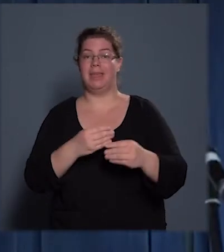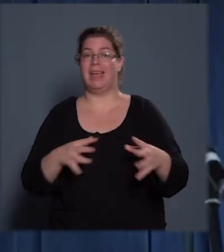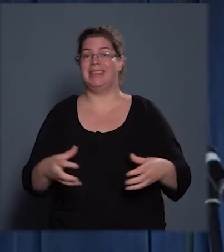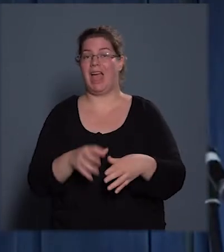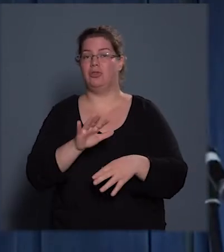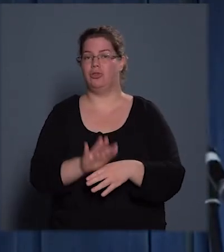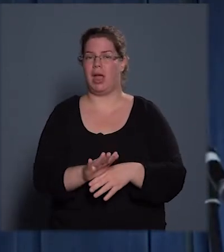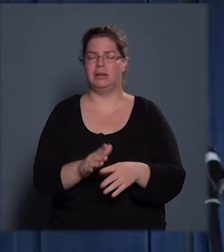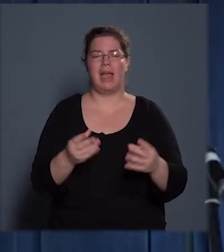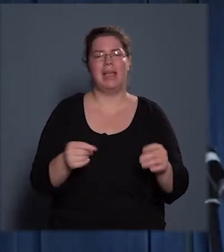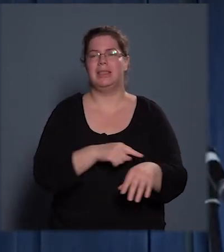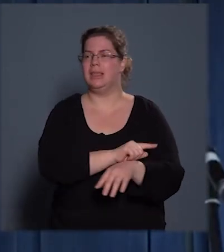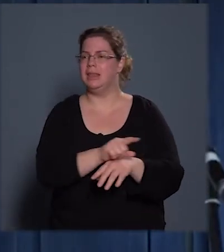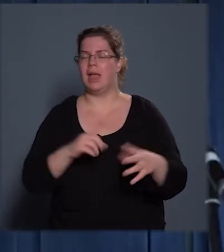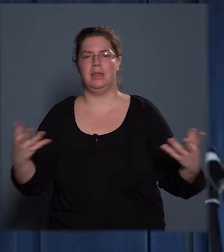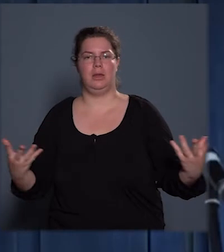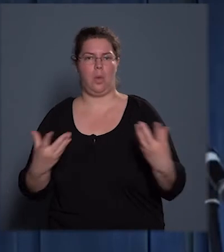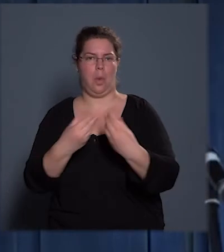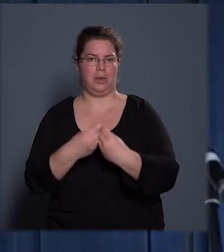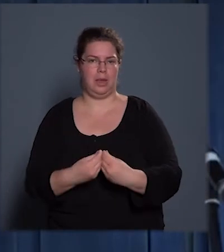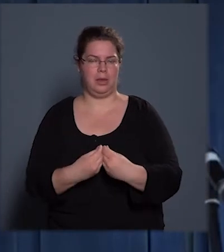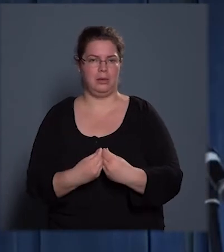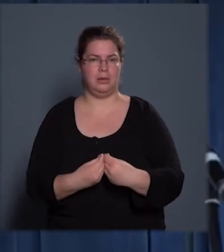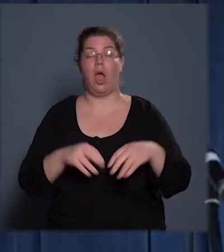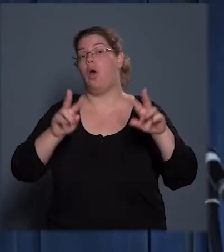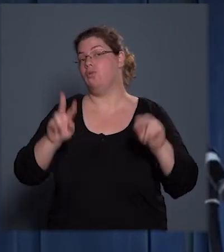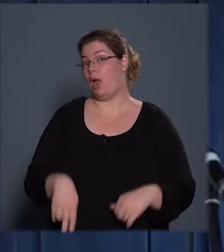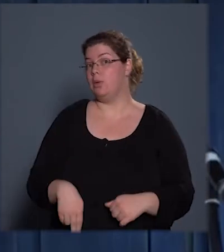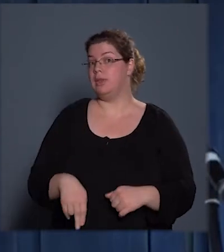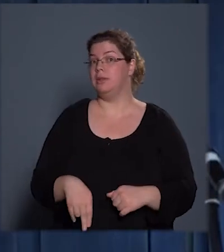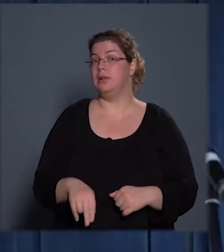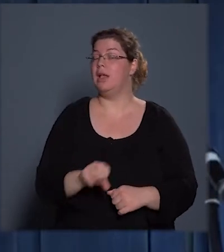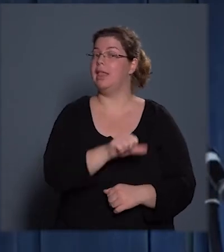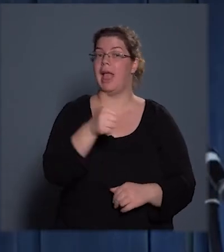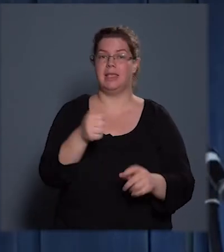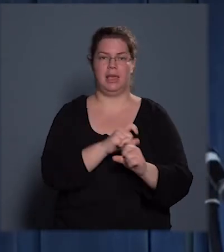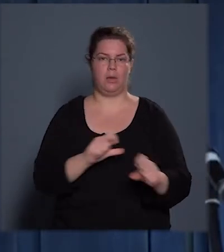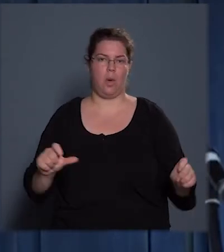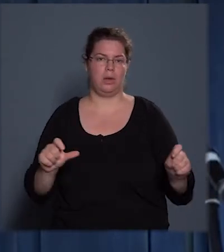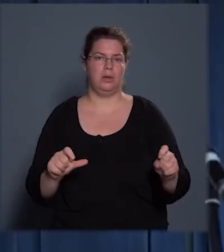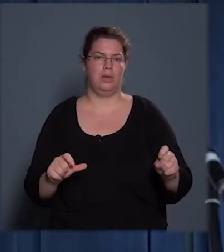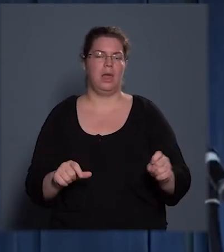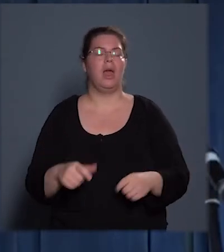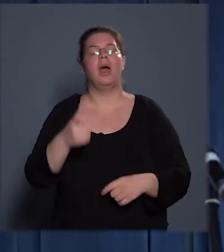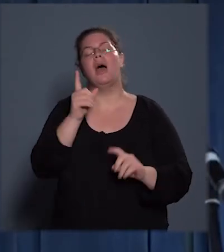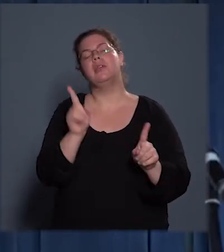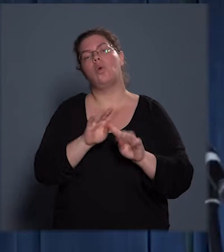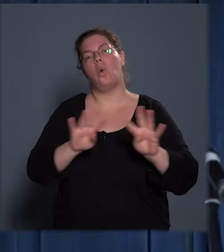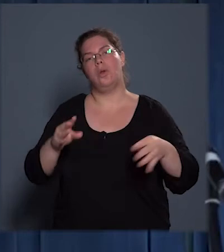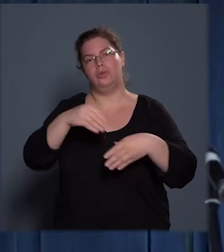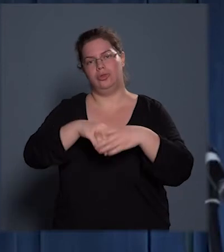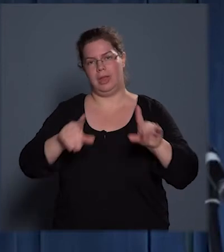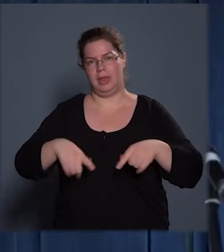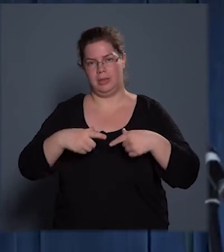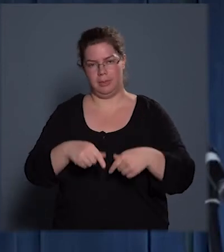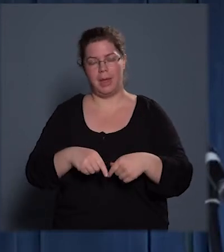társaságot ennyi ideig összetart? Valószínűleg az egyik ok egy kórus életében az, amivel